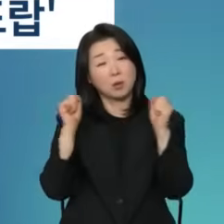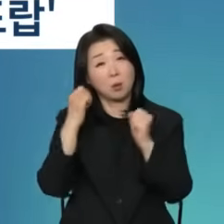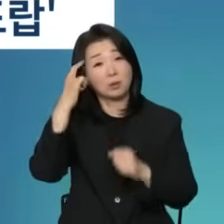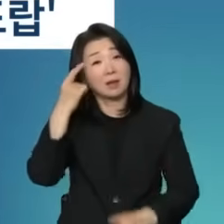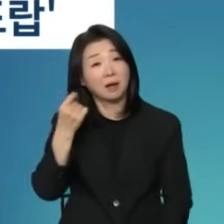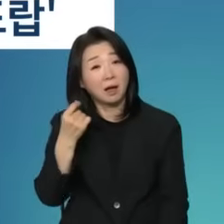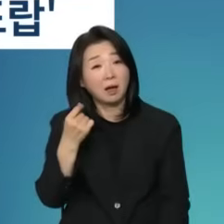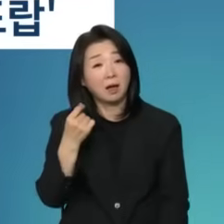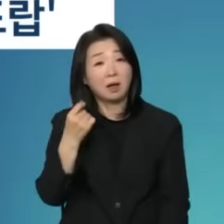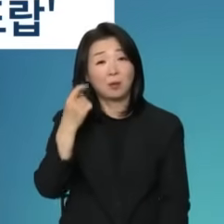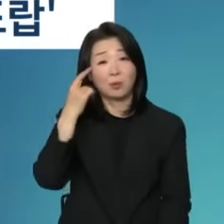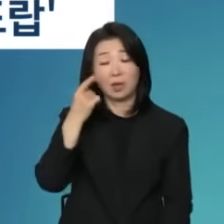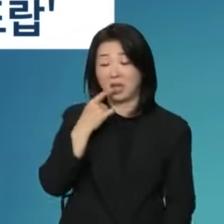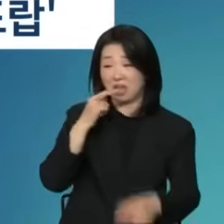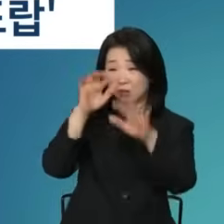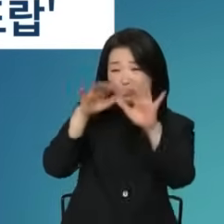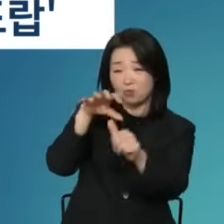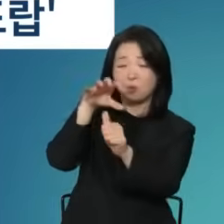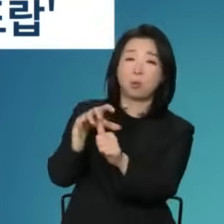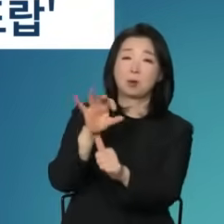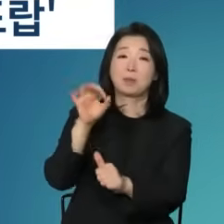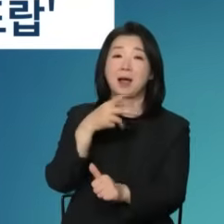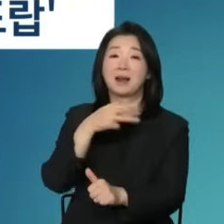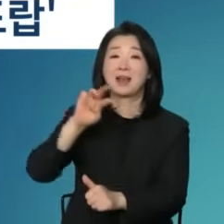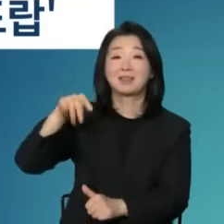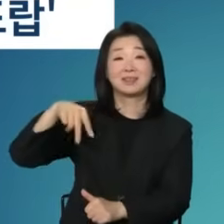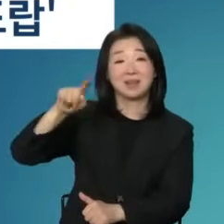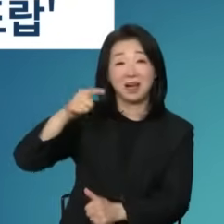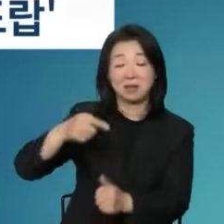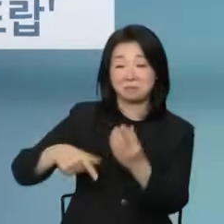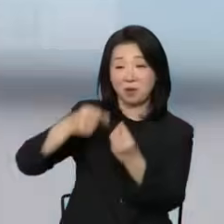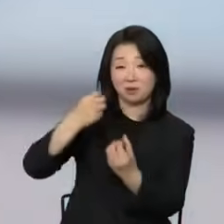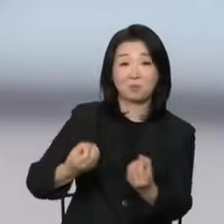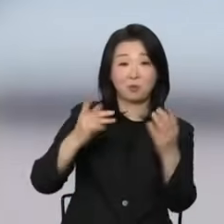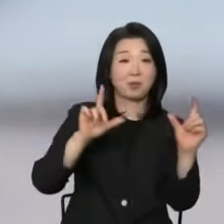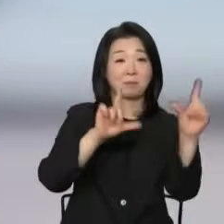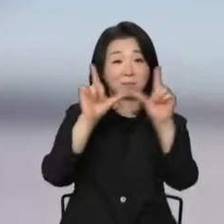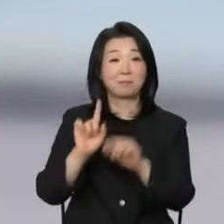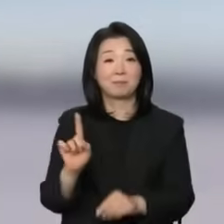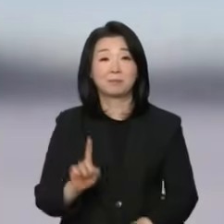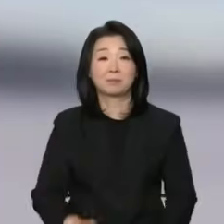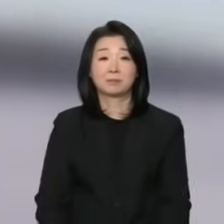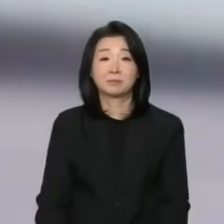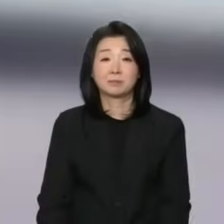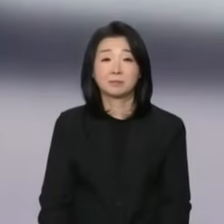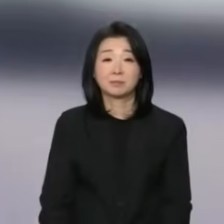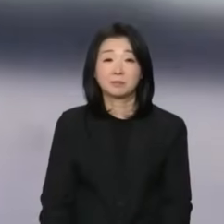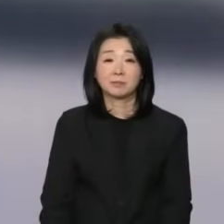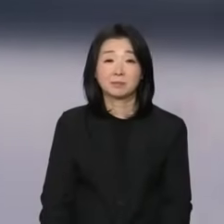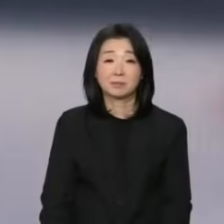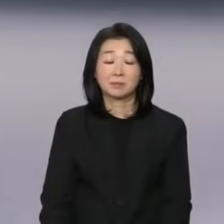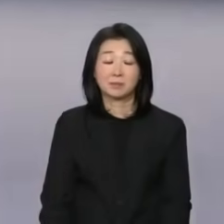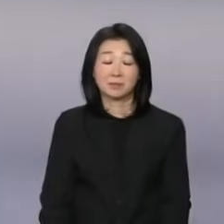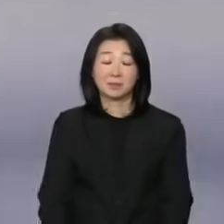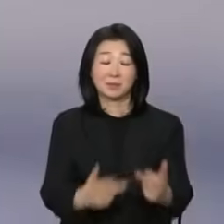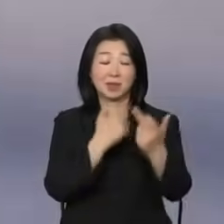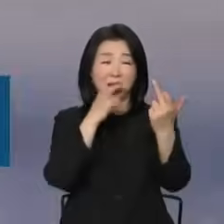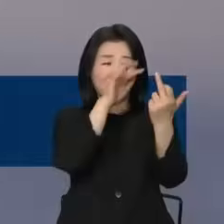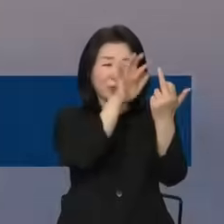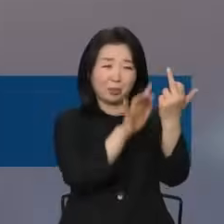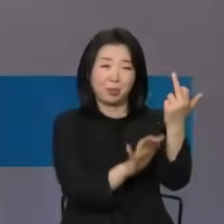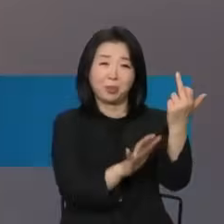눈으로 고립된 알래스카 지방에선 명절을 이렇게 보냅니다. 눈 덮인 산기슭을 통과하는